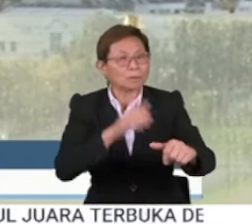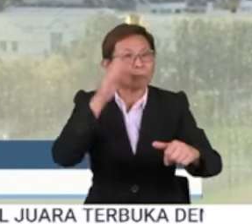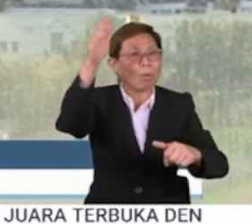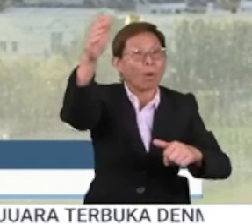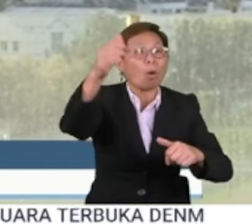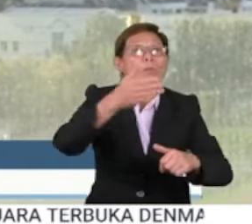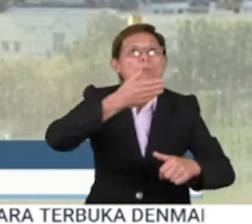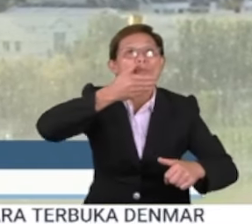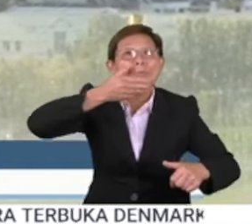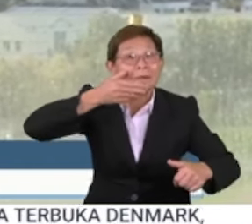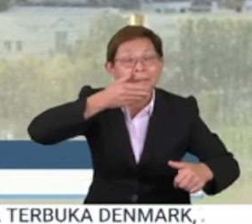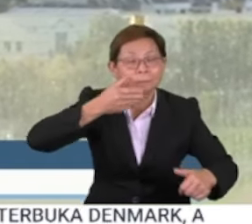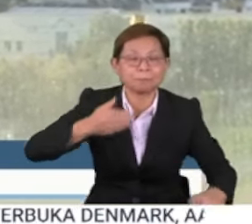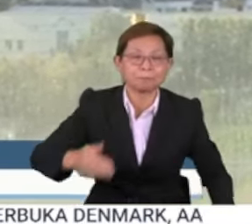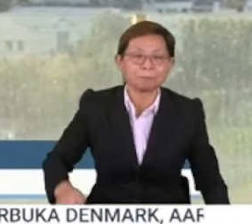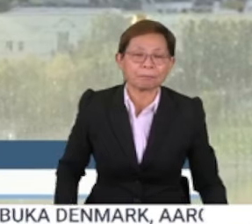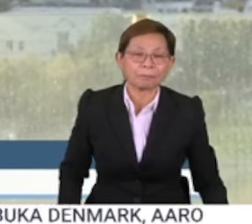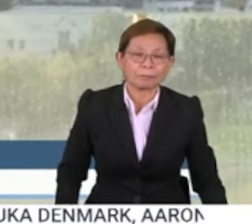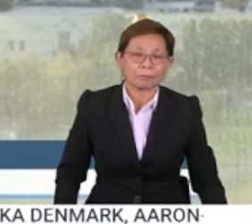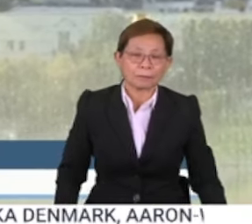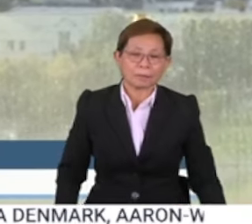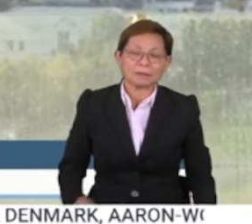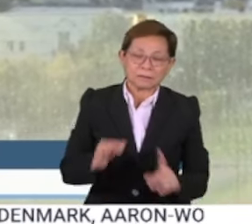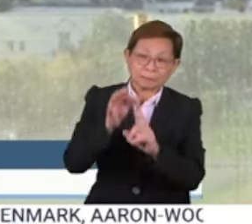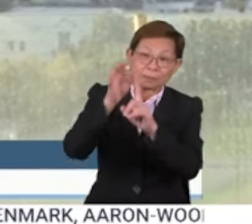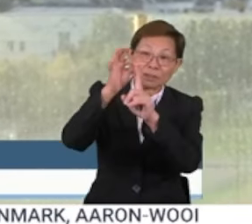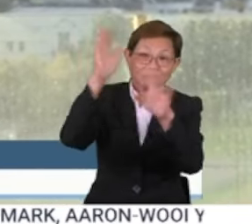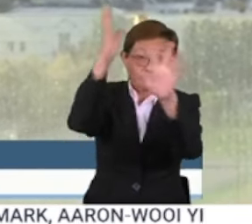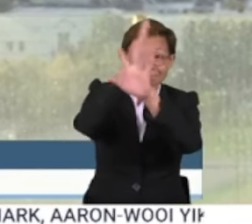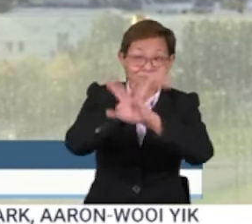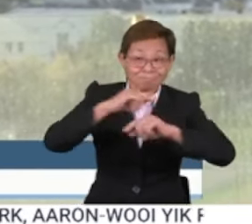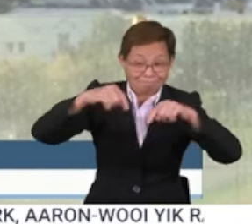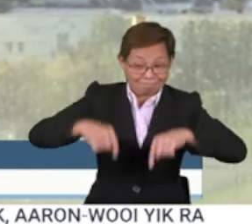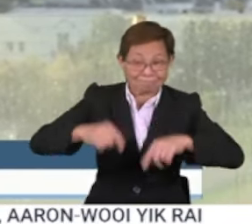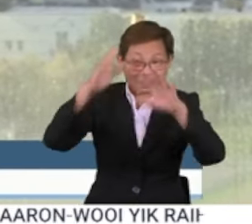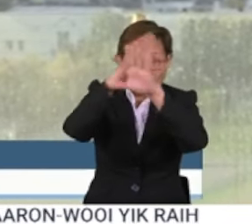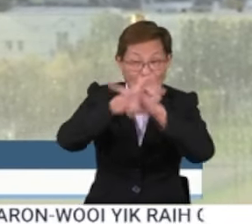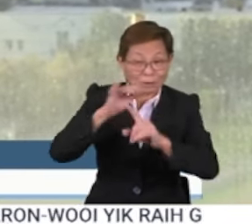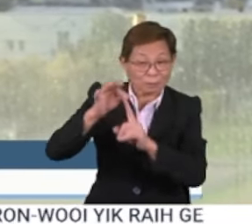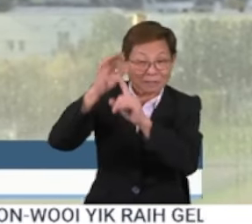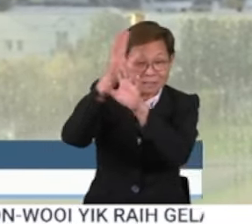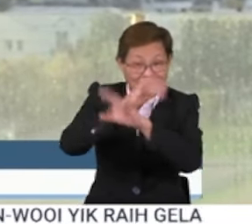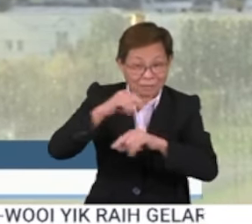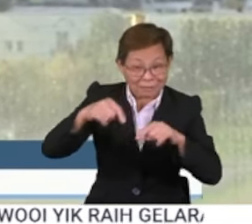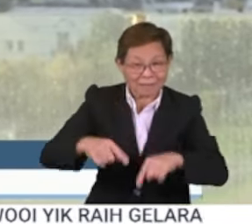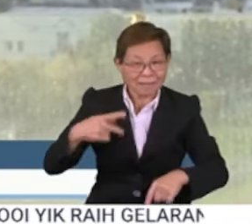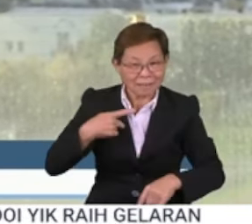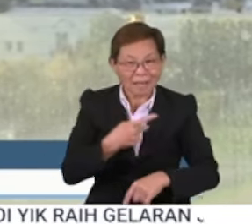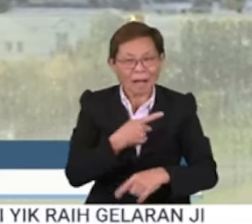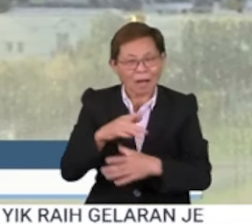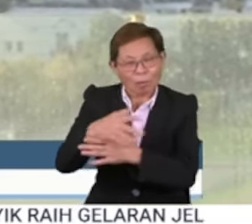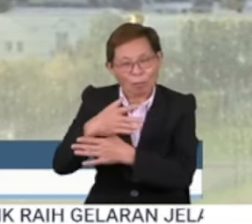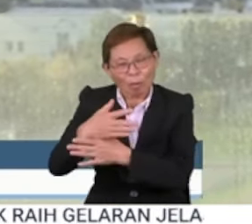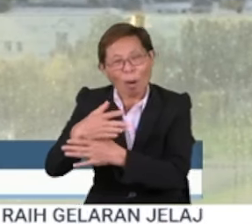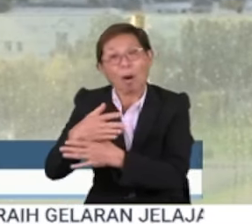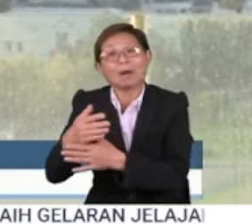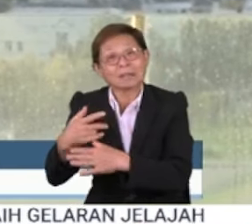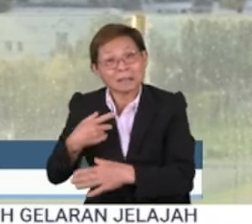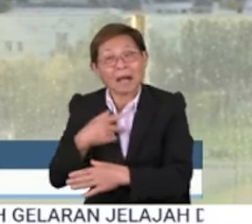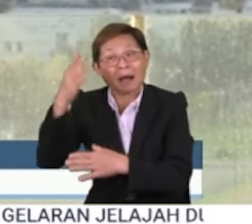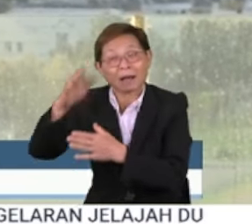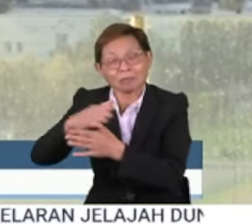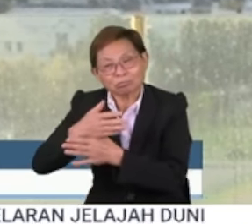belia. Dan untuk particularly di Sarawak ini, kita akan berkongsi mereka